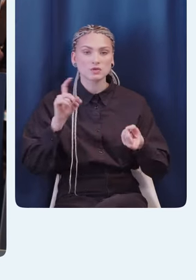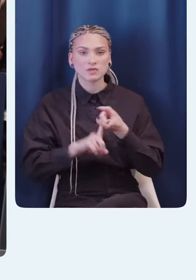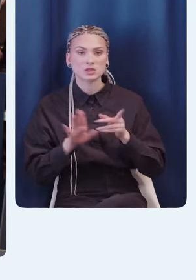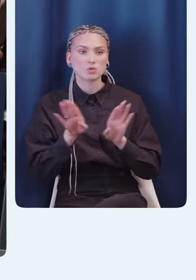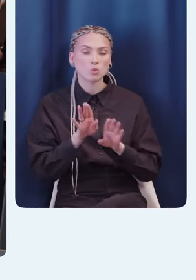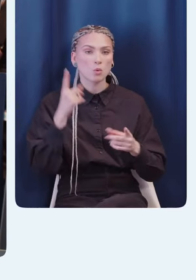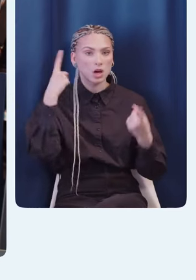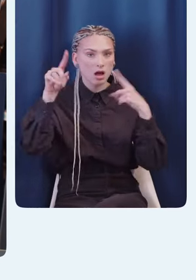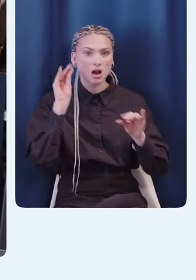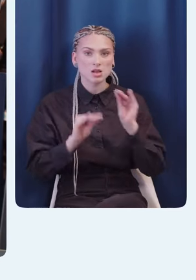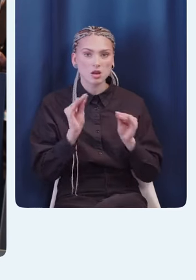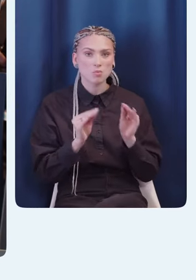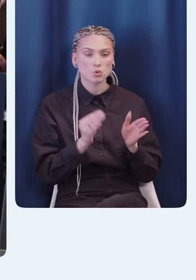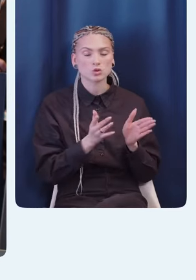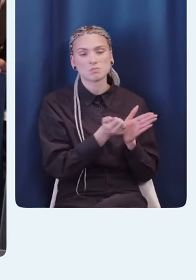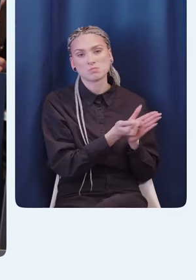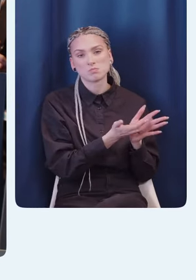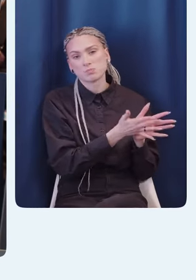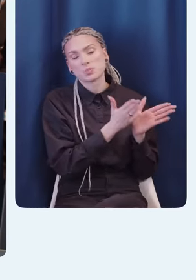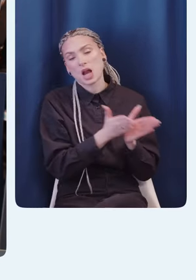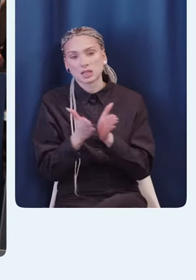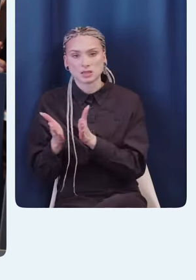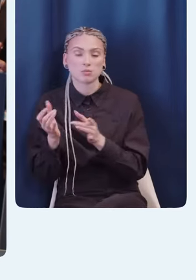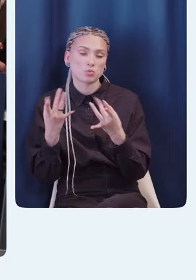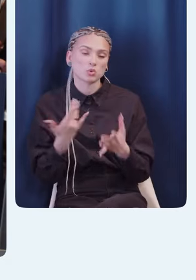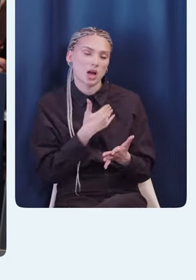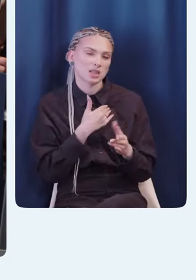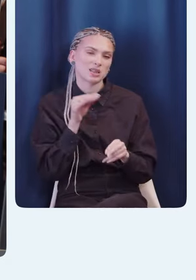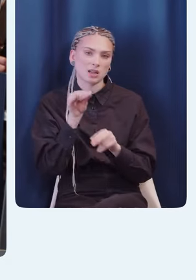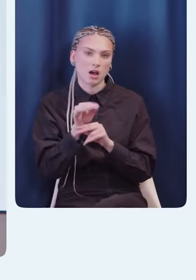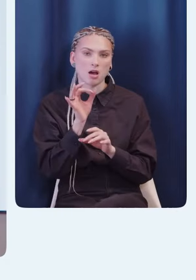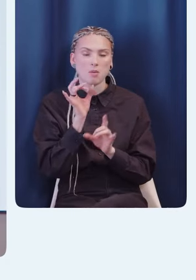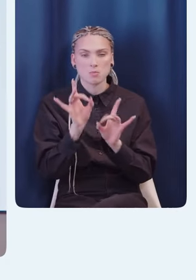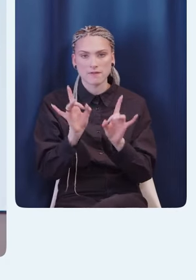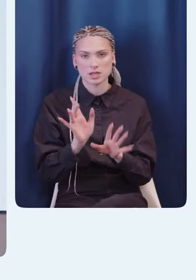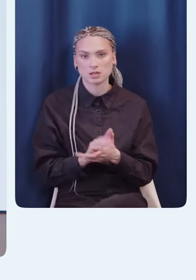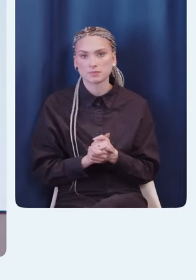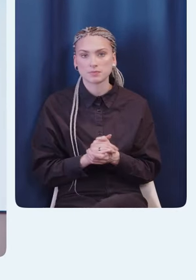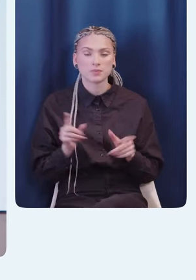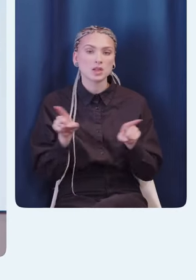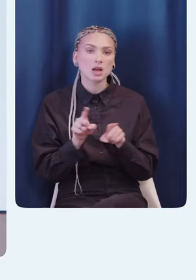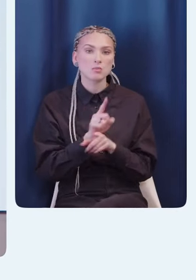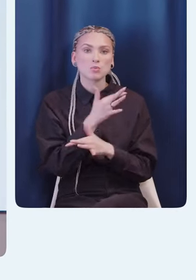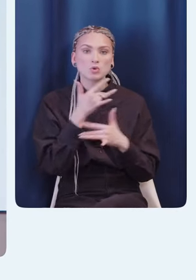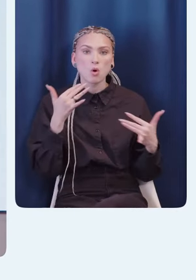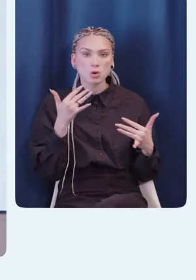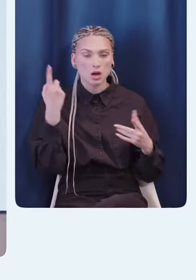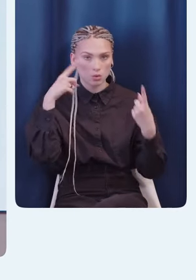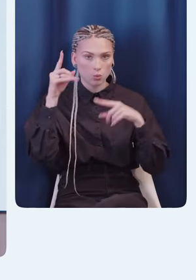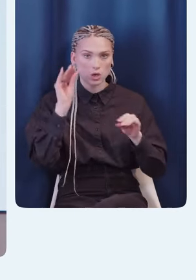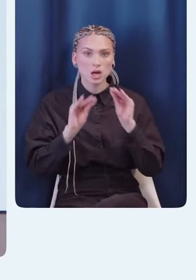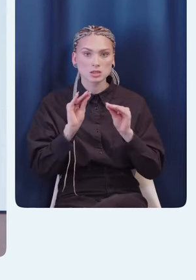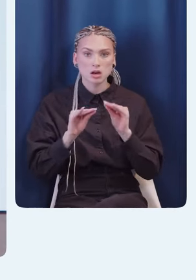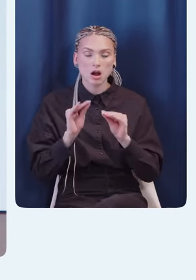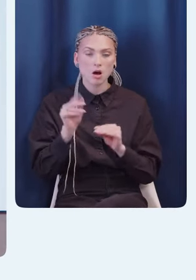процессом разработки, хотел просто прокомментировать. Угу. Да, Саш, я думаю, это боль многих вообще разработчиков в